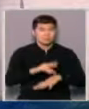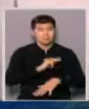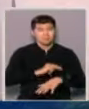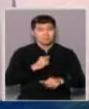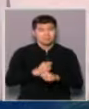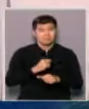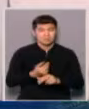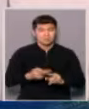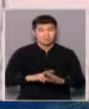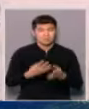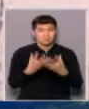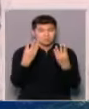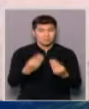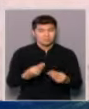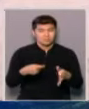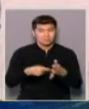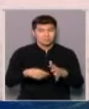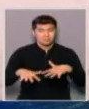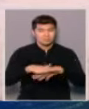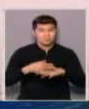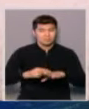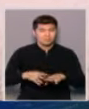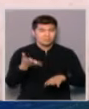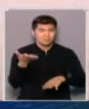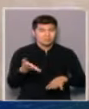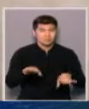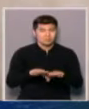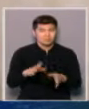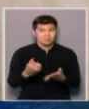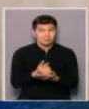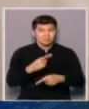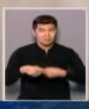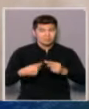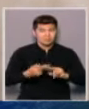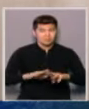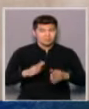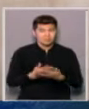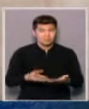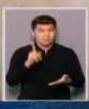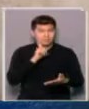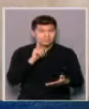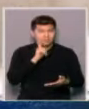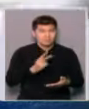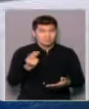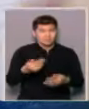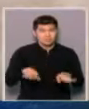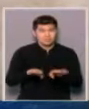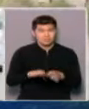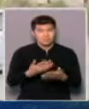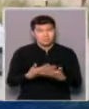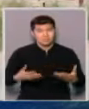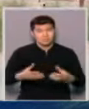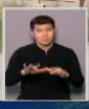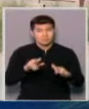жүр. Бірі күнделікті нан шайға ақшаны қайыр тілеп жүріп тапса, тағы біреу жалданып күн көруде. Ал тұрақты